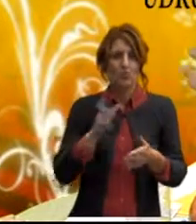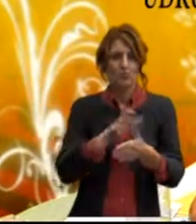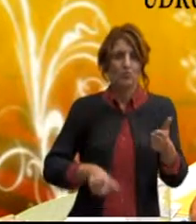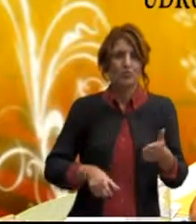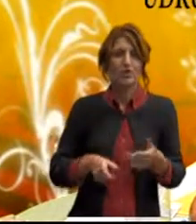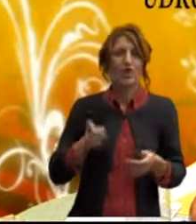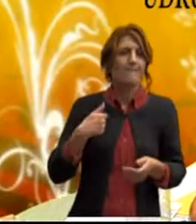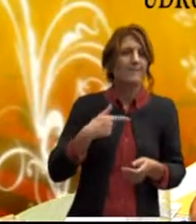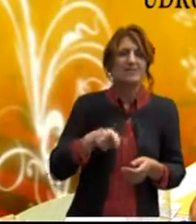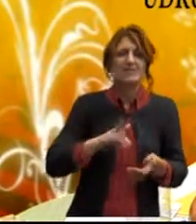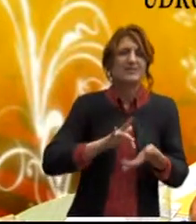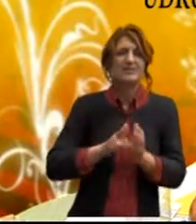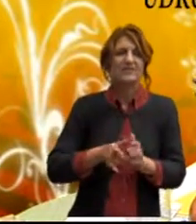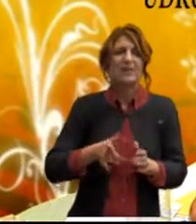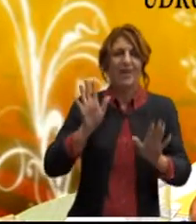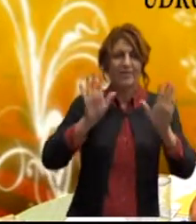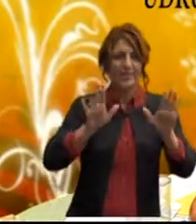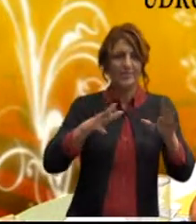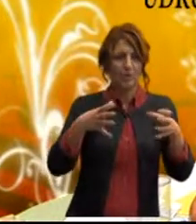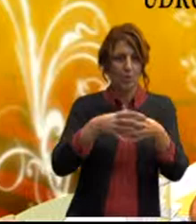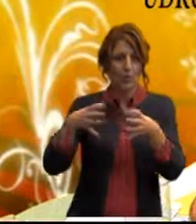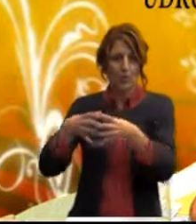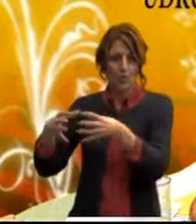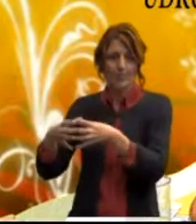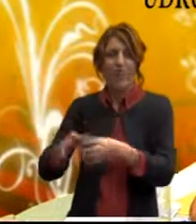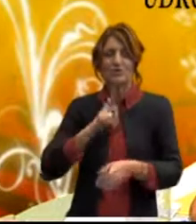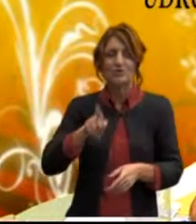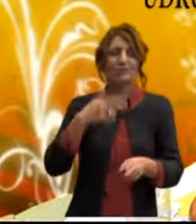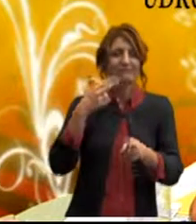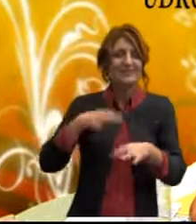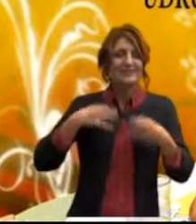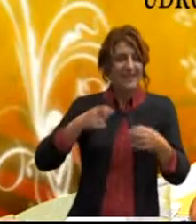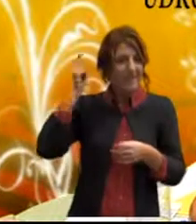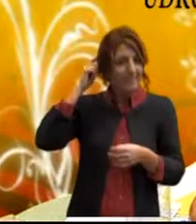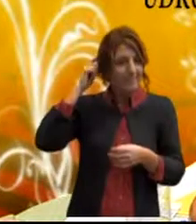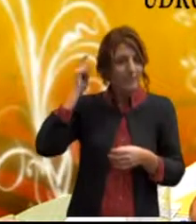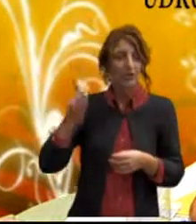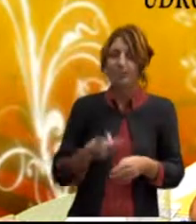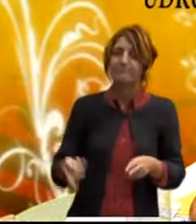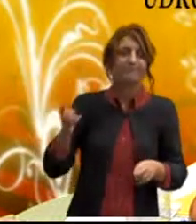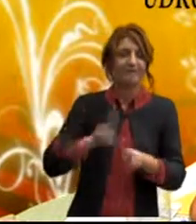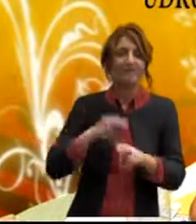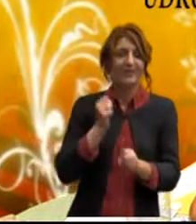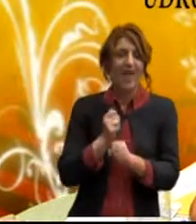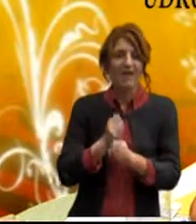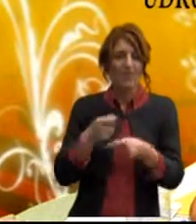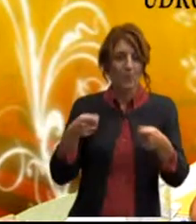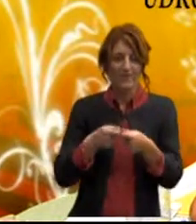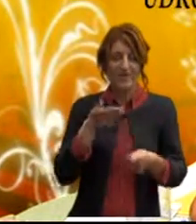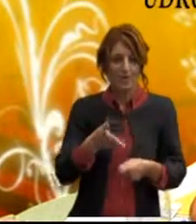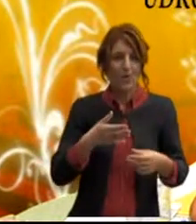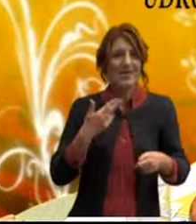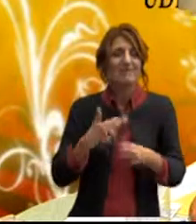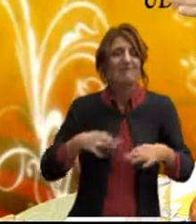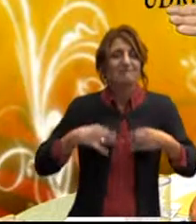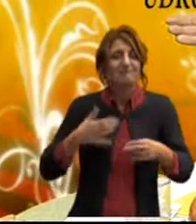svi, bilo je nas 10 grupa, svi smo stavili mentalno zdravlje, treba na njemu poraditi. Da, treba poraditi, ali prvo